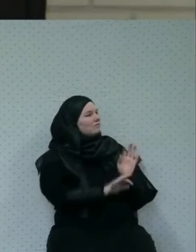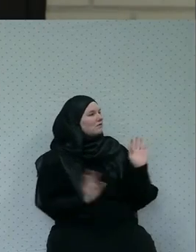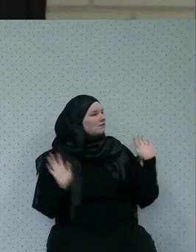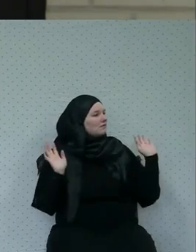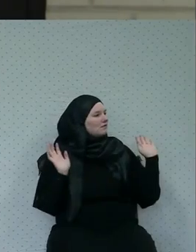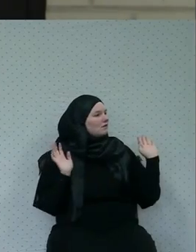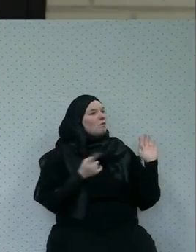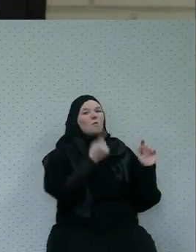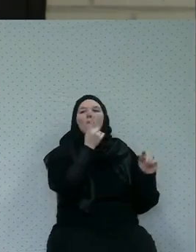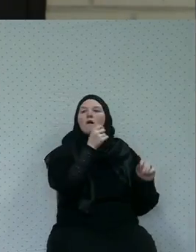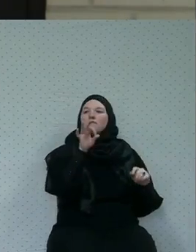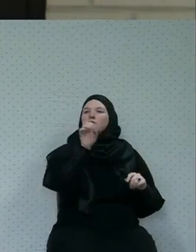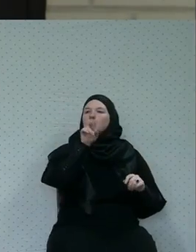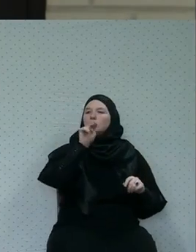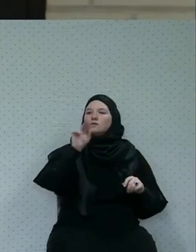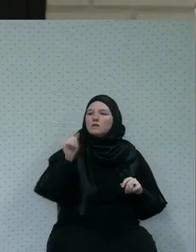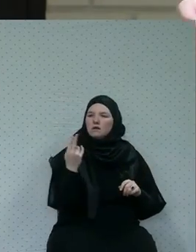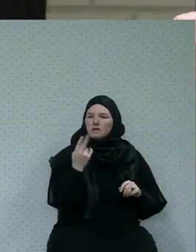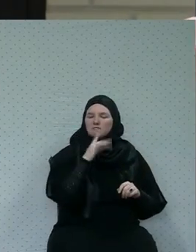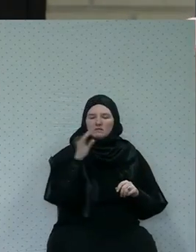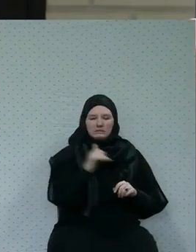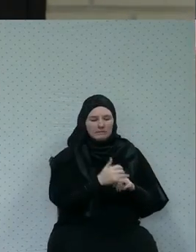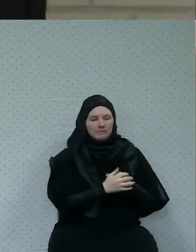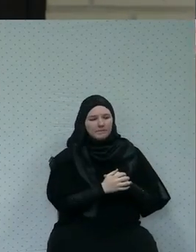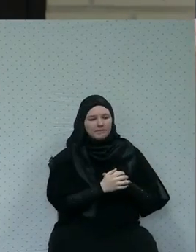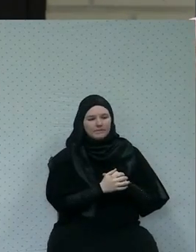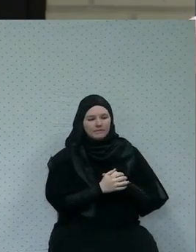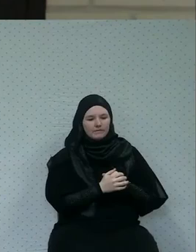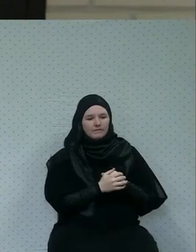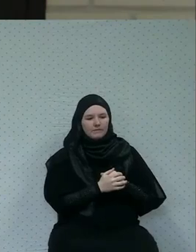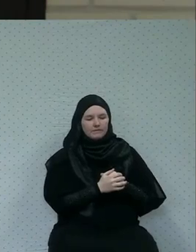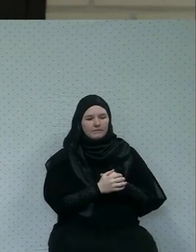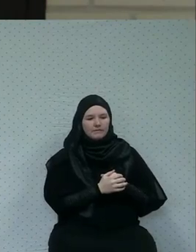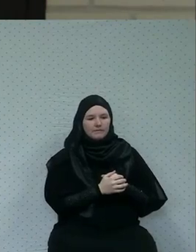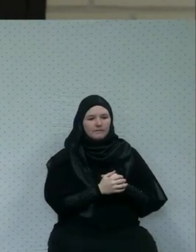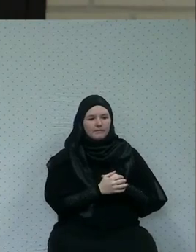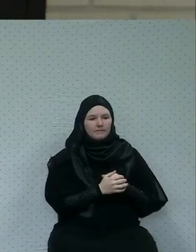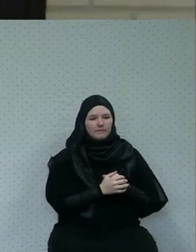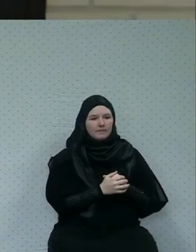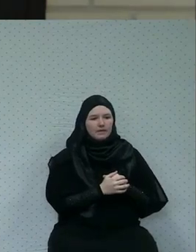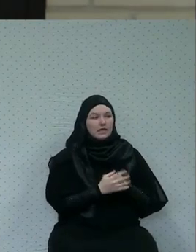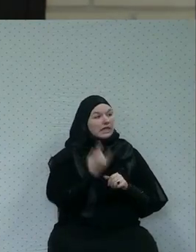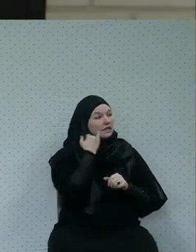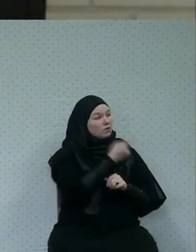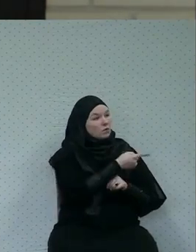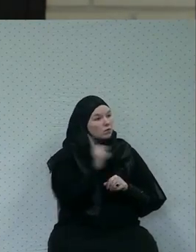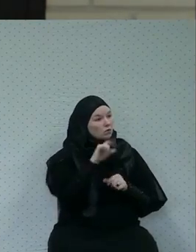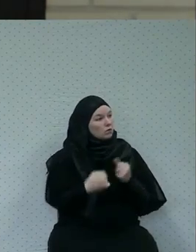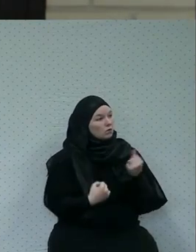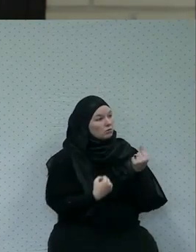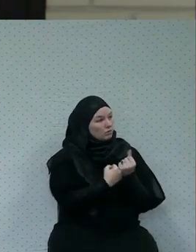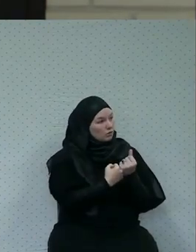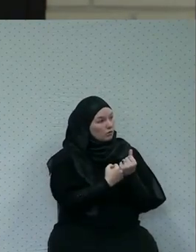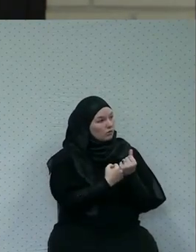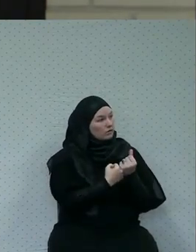sunan, that إِن تَنْصُرُ اللَّهَ يَنْصُرْكُمْ. If you support the cause